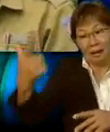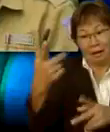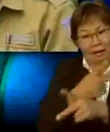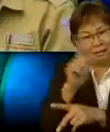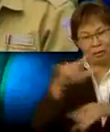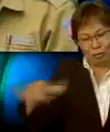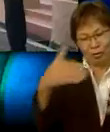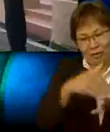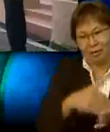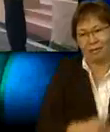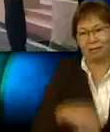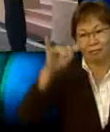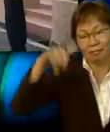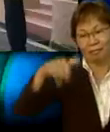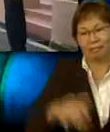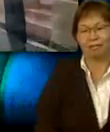ya.